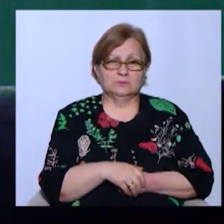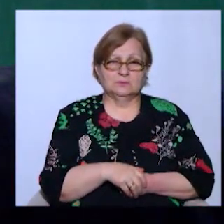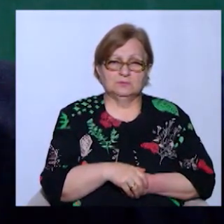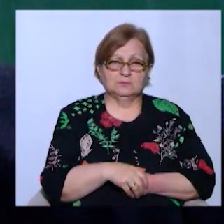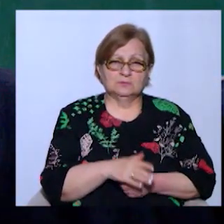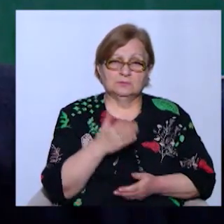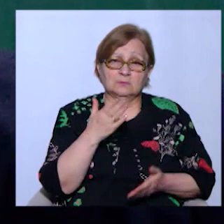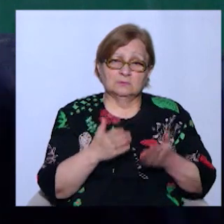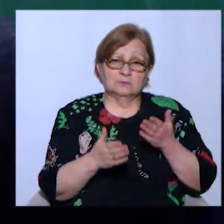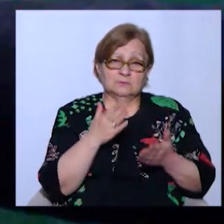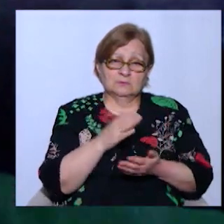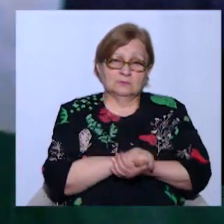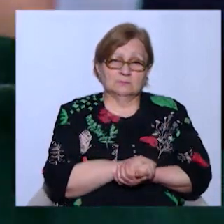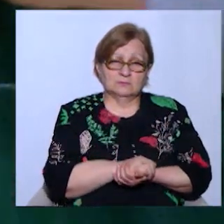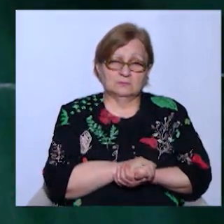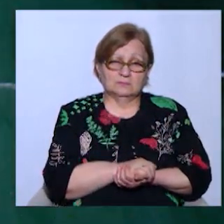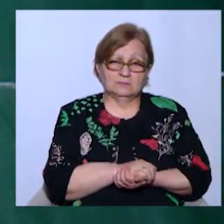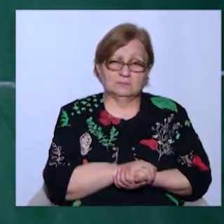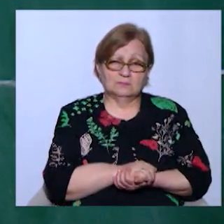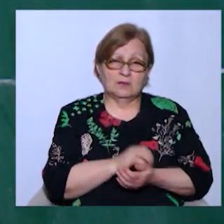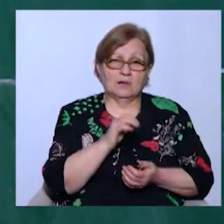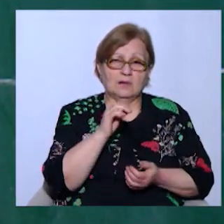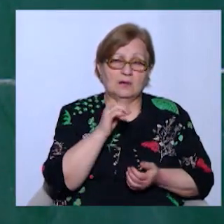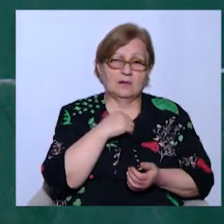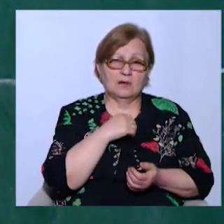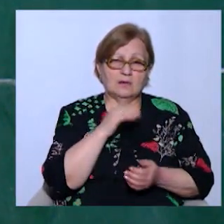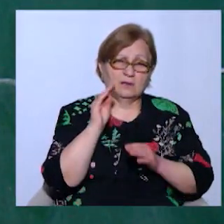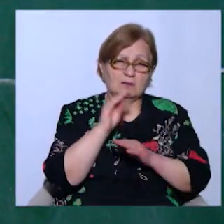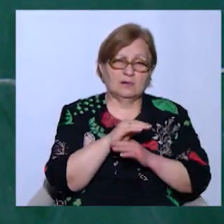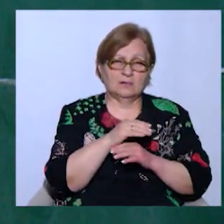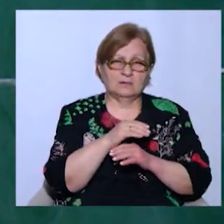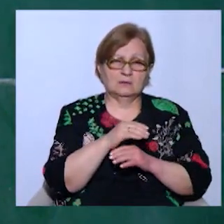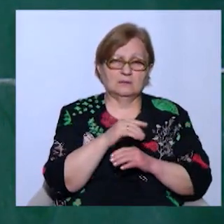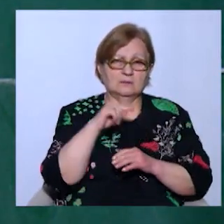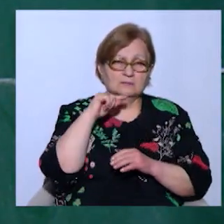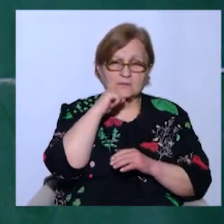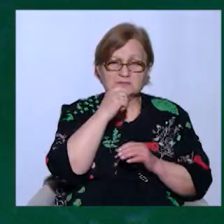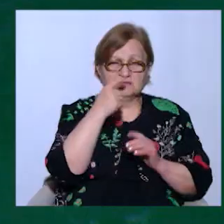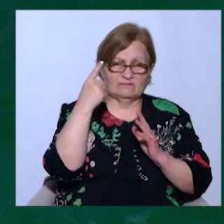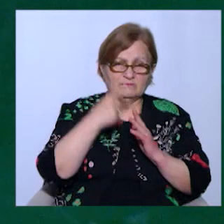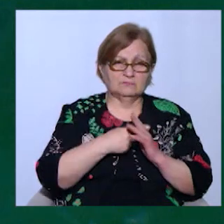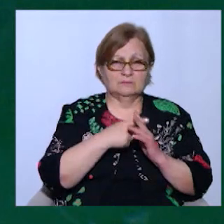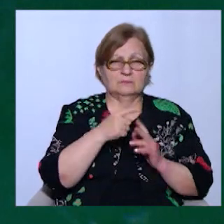თუ ავიღებდი მე აი ას კუთხეს და იყოს ეს